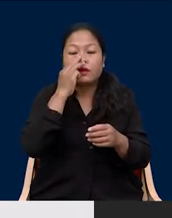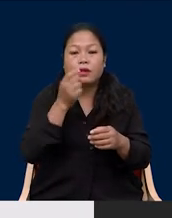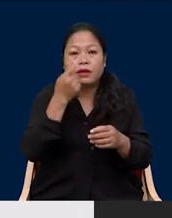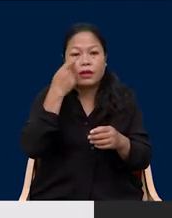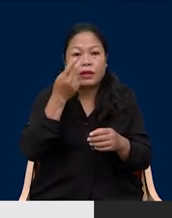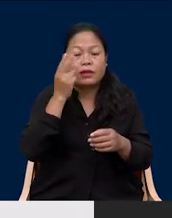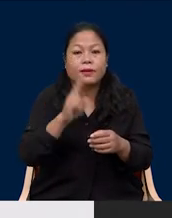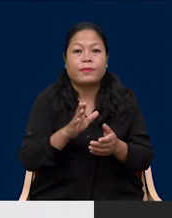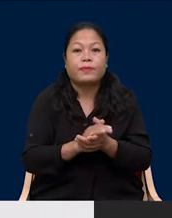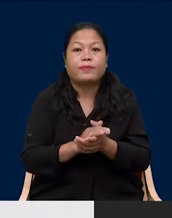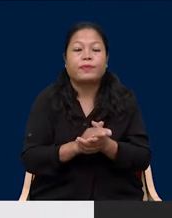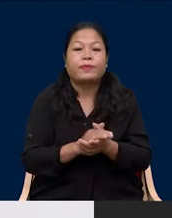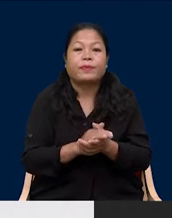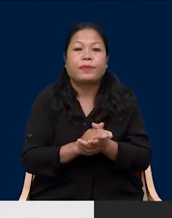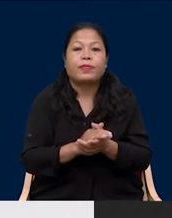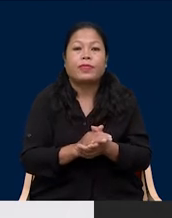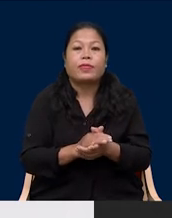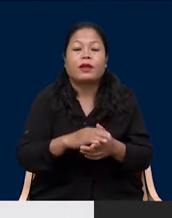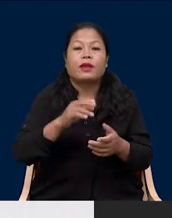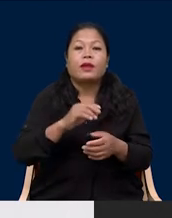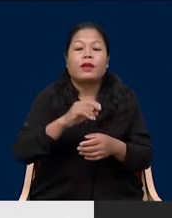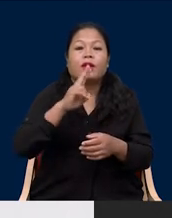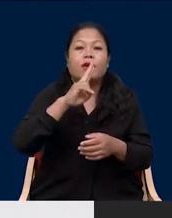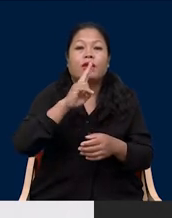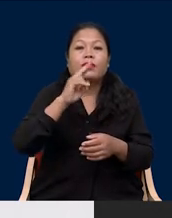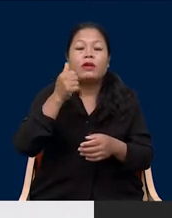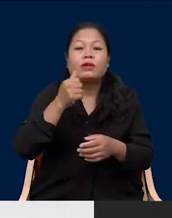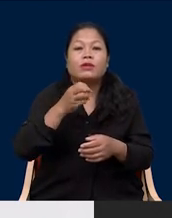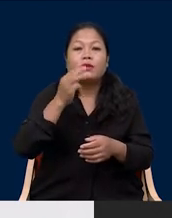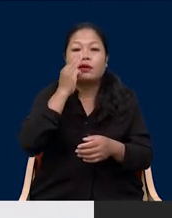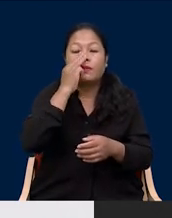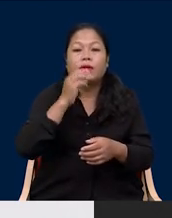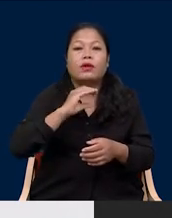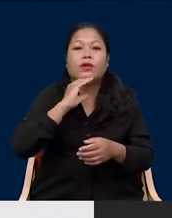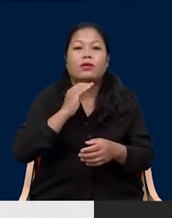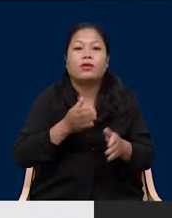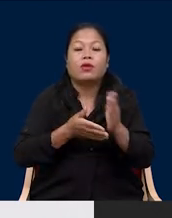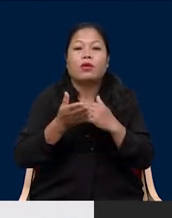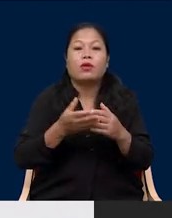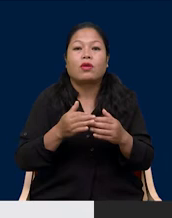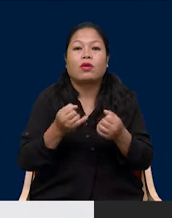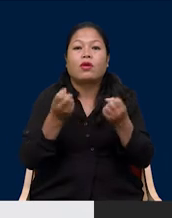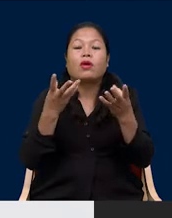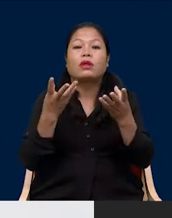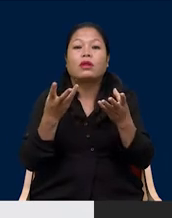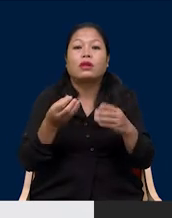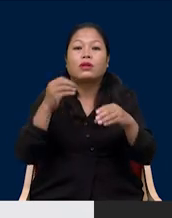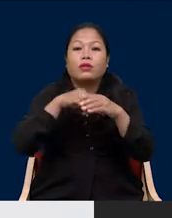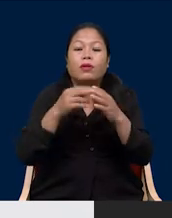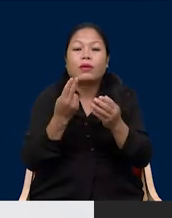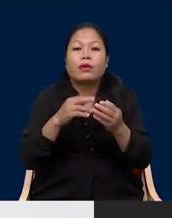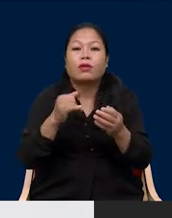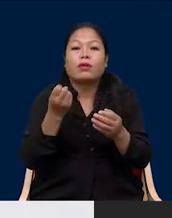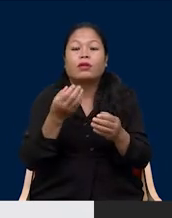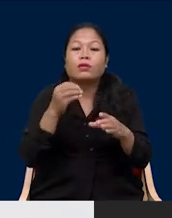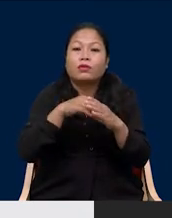त्यसमा हेर्दाखेरि चाहिँ अहिले COP26 चाहिँ युथको लागि युथहरू चाहिँ कतिको पार्टिसिपेट भइरहेको छन्